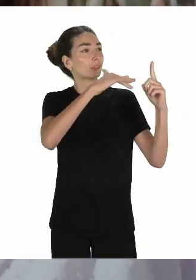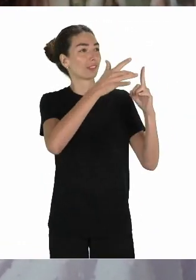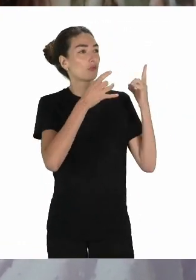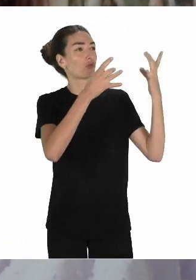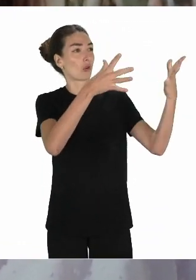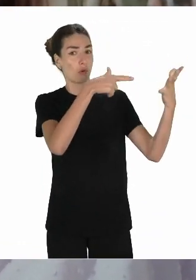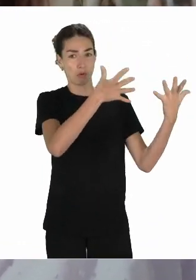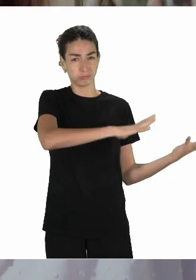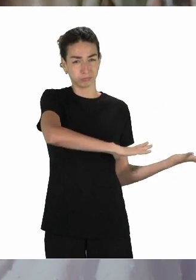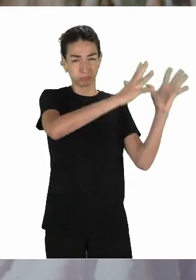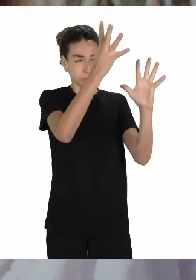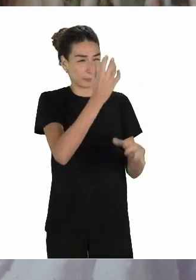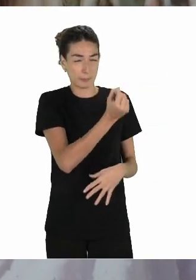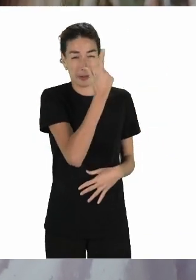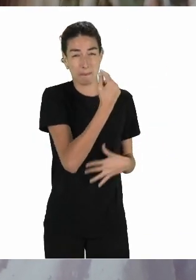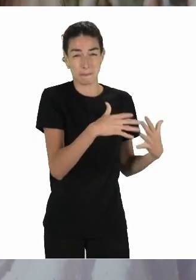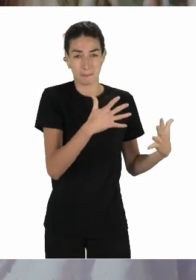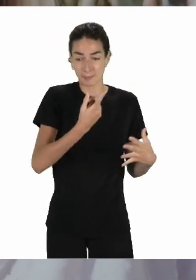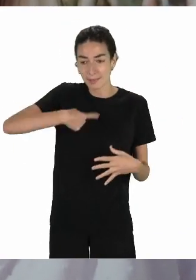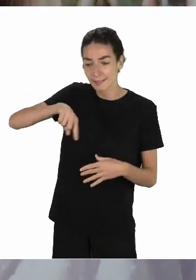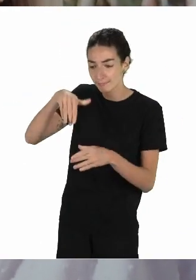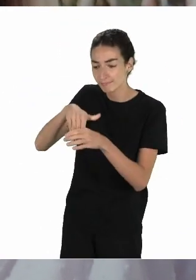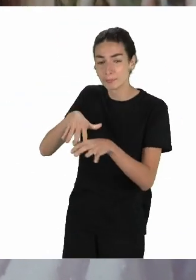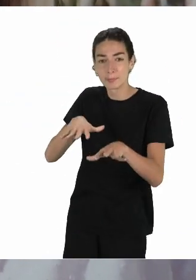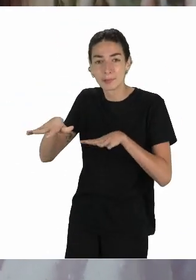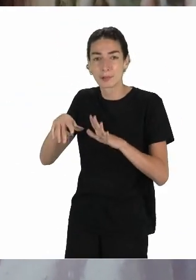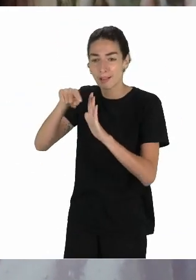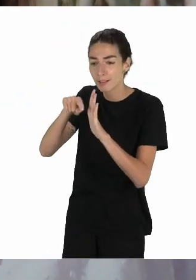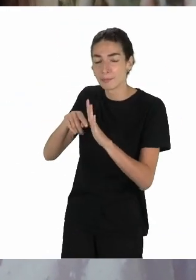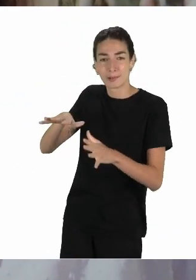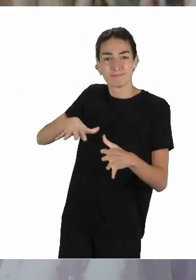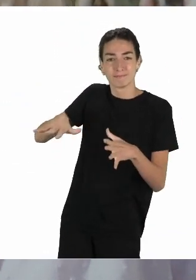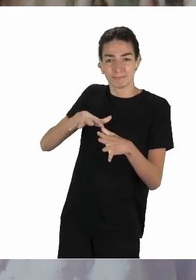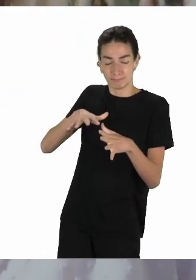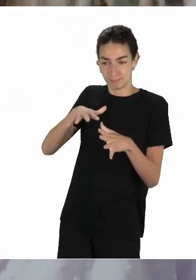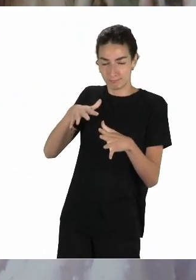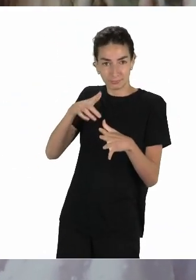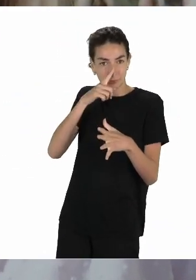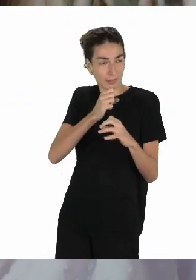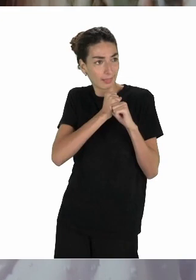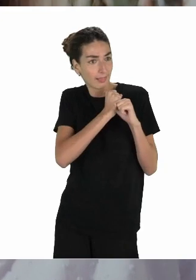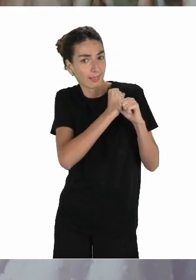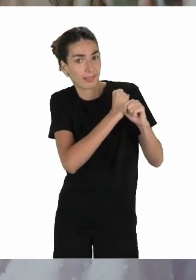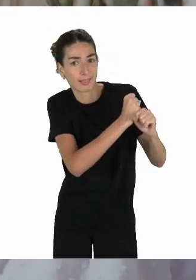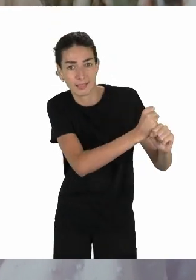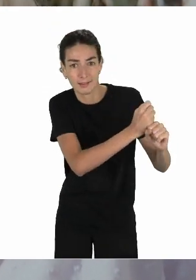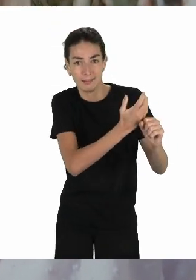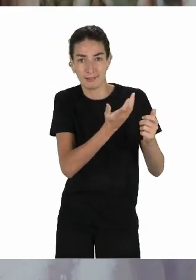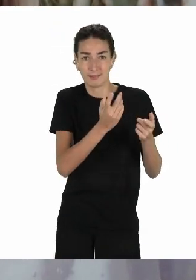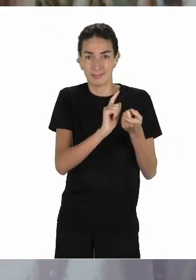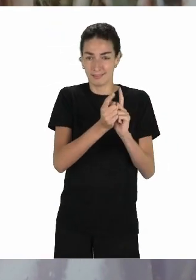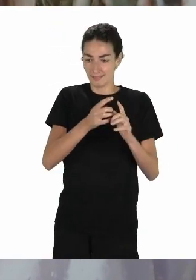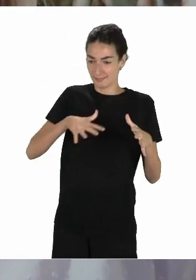Le temps et la société évoluent très très vite, les méthodes, la réglementation, le secteur s'est beaucoup contraint au fil du